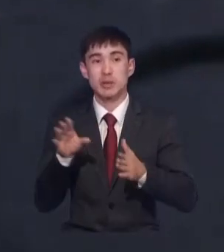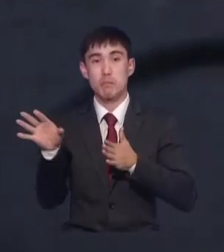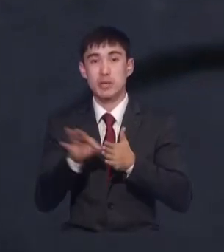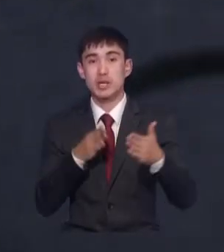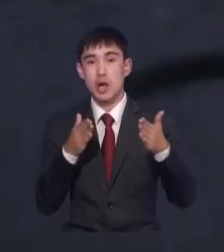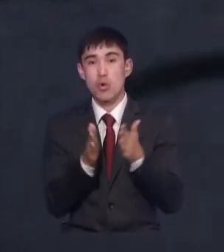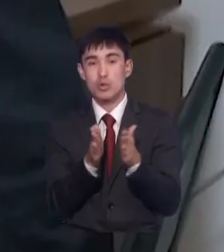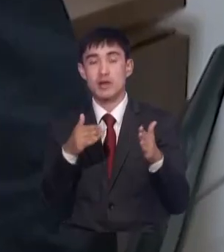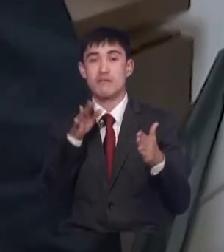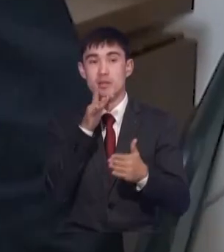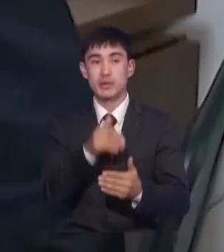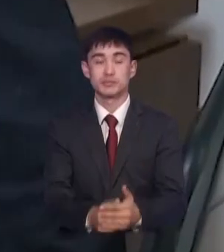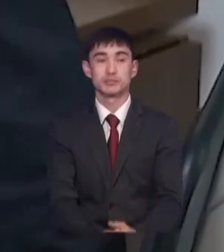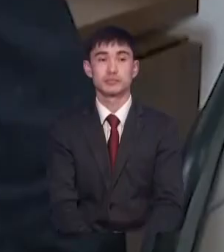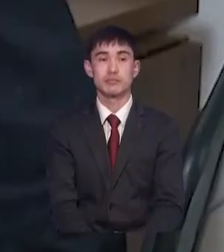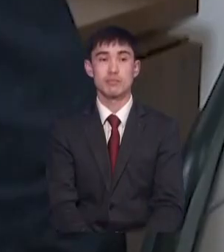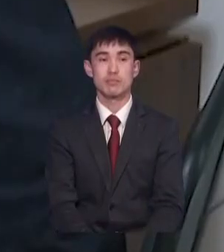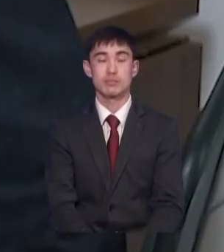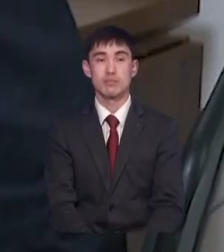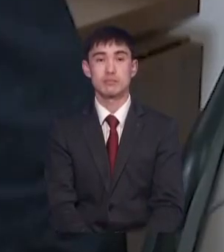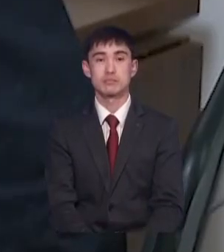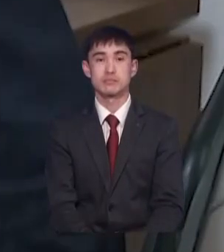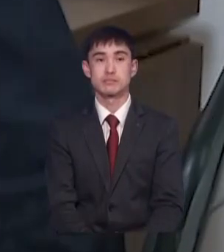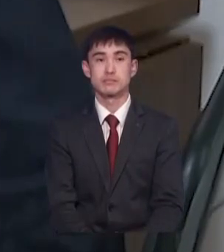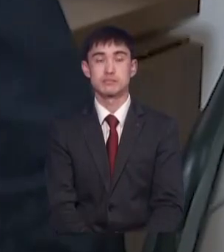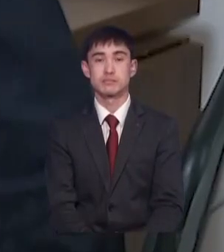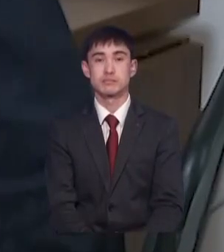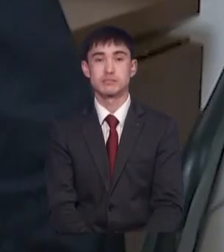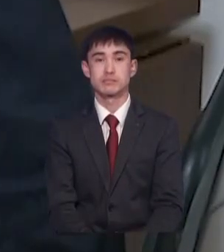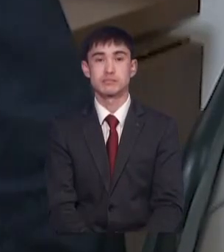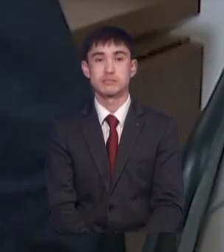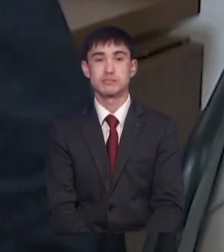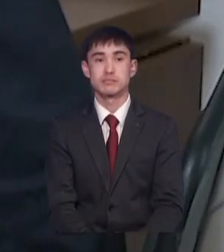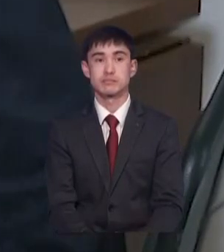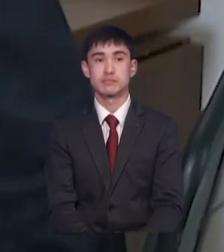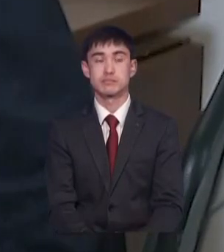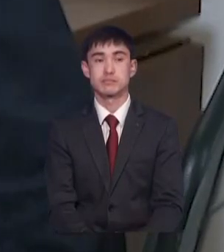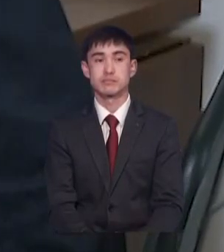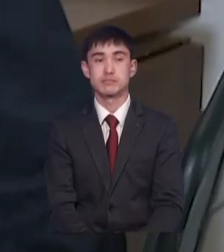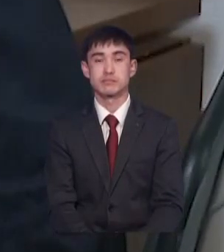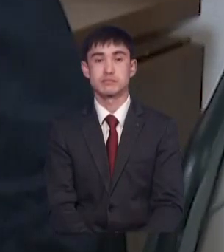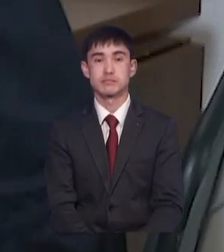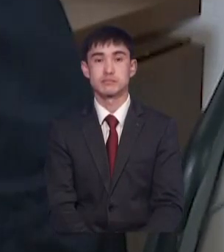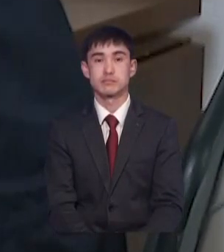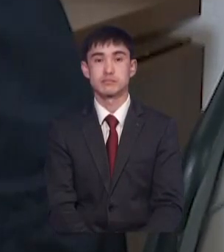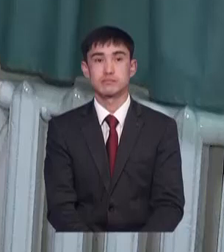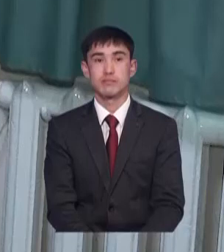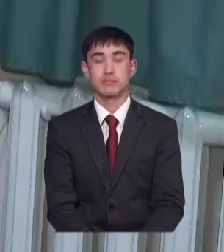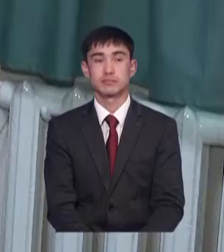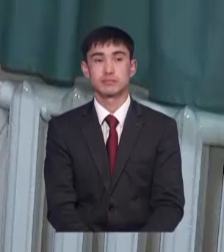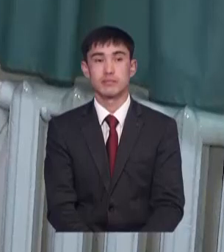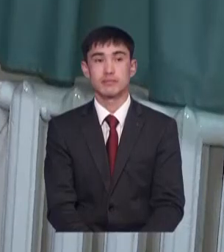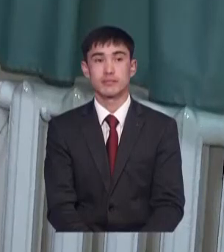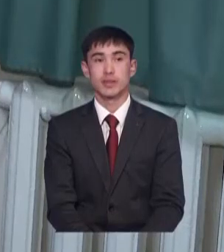максимально короткое время. Сгорит. Адрес. Одноэтажный дом. Внутри жертв пострадавший есть.